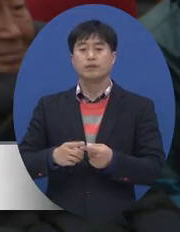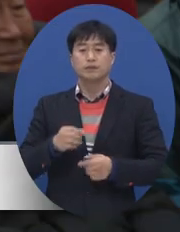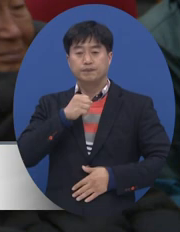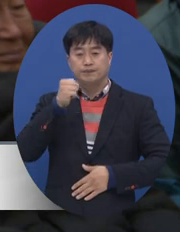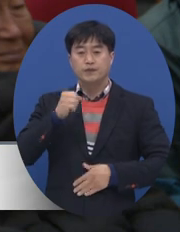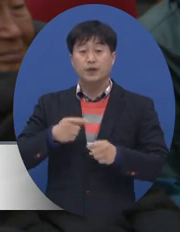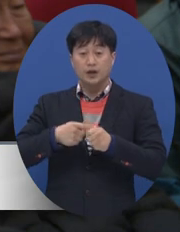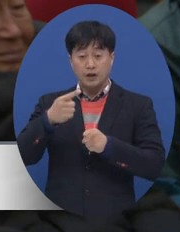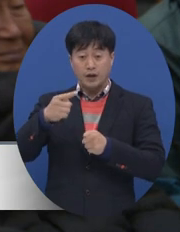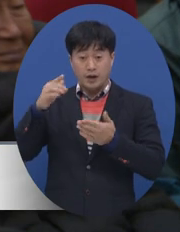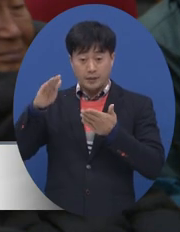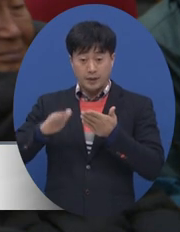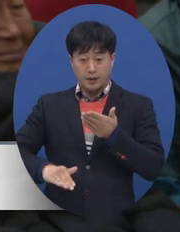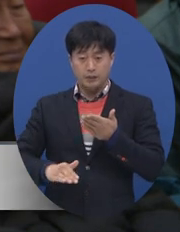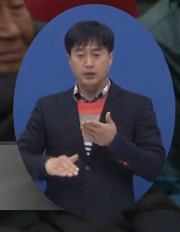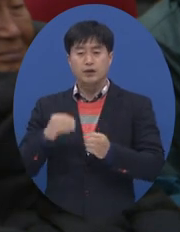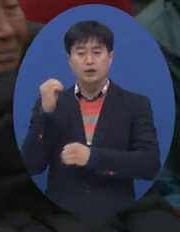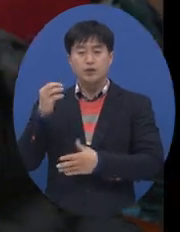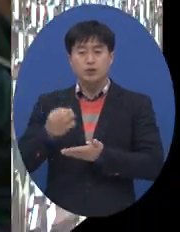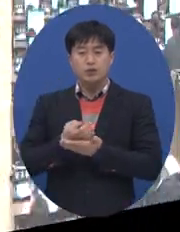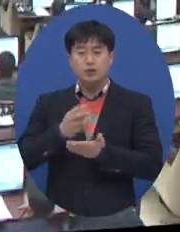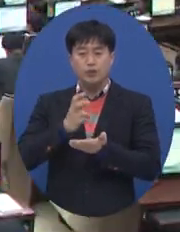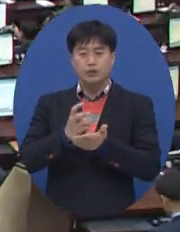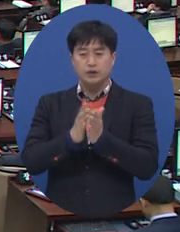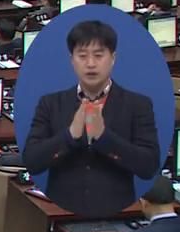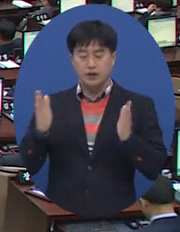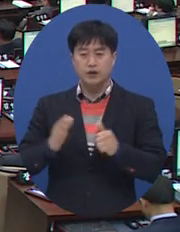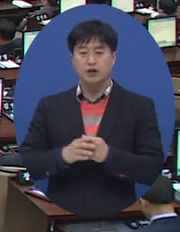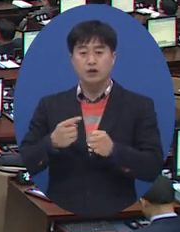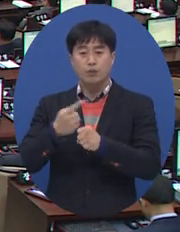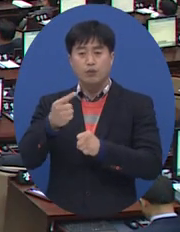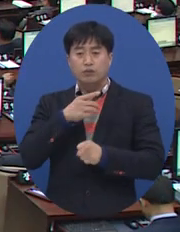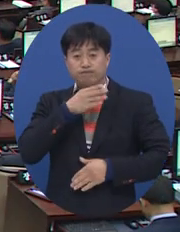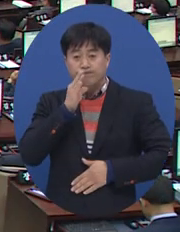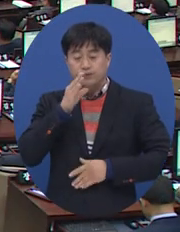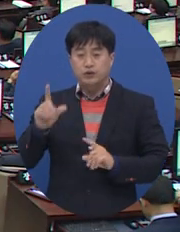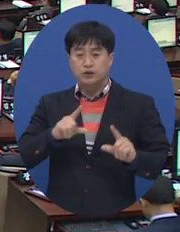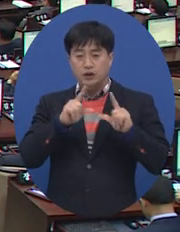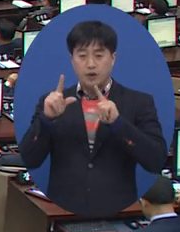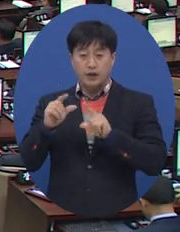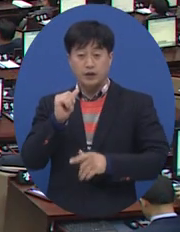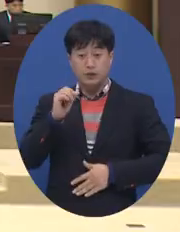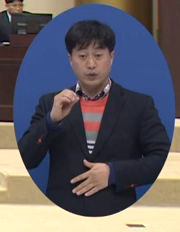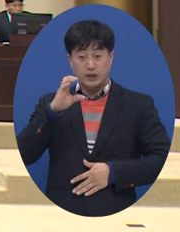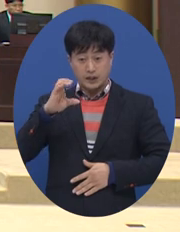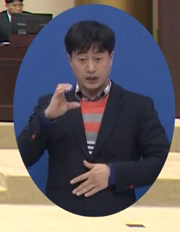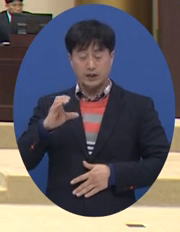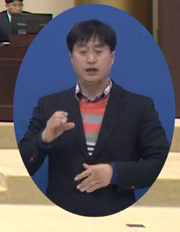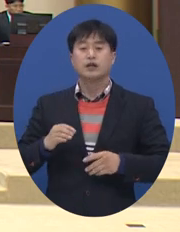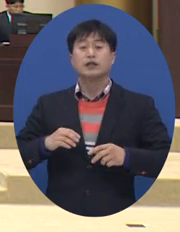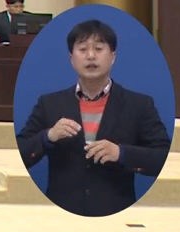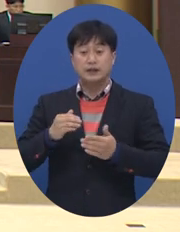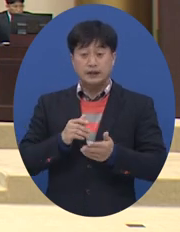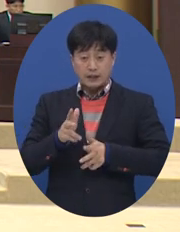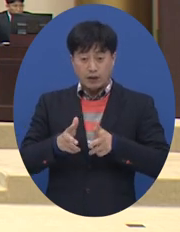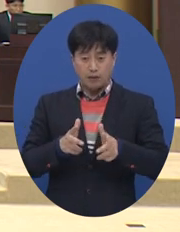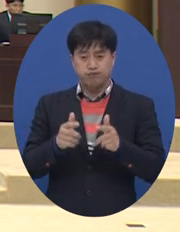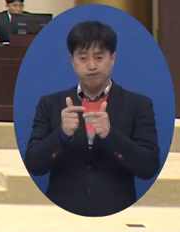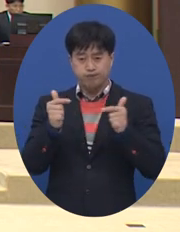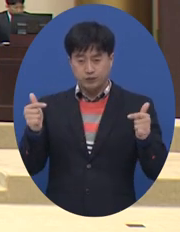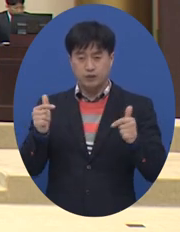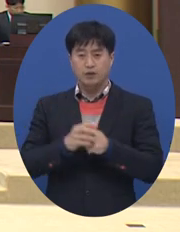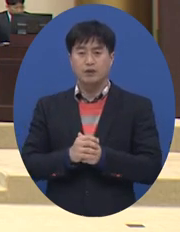하반기부터 농민기본소득제가 시행될 전망입니다. 이 밖에 노후생활 SOC 정비 사업과 사회서비스원 운영 지원 등은